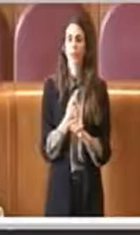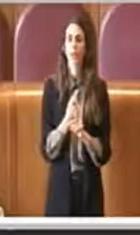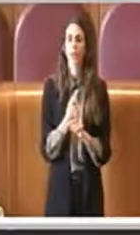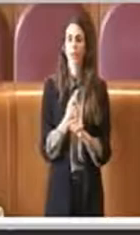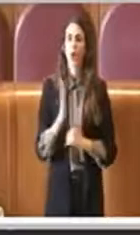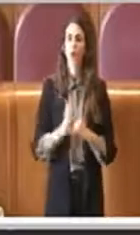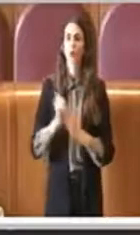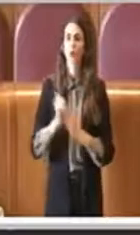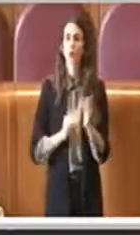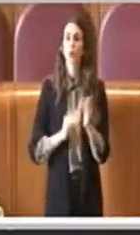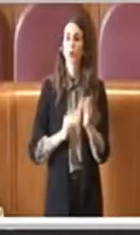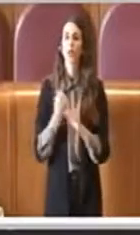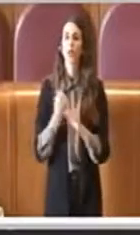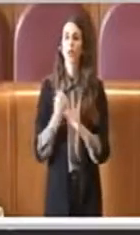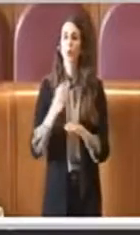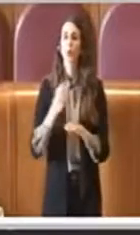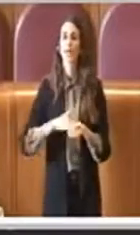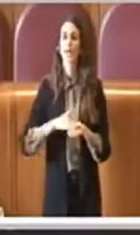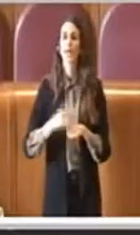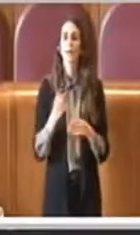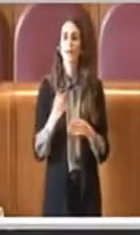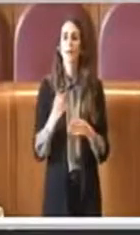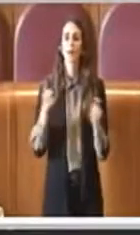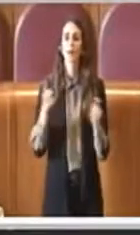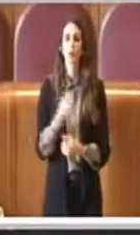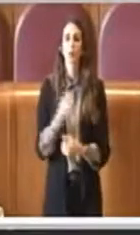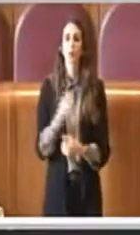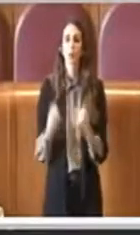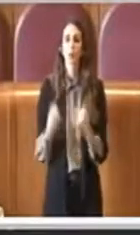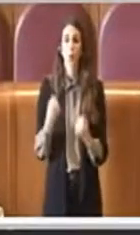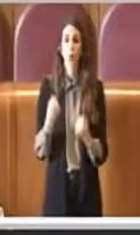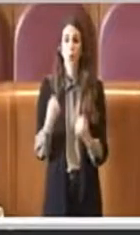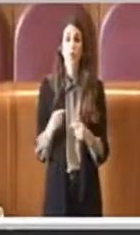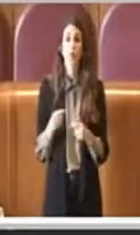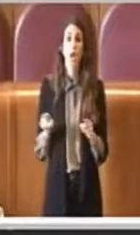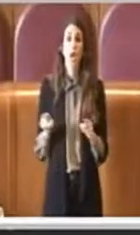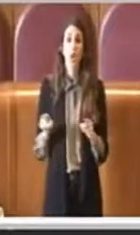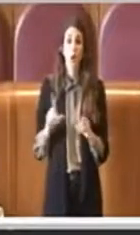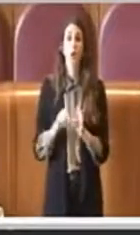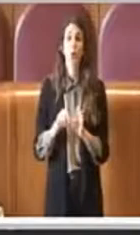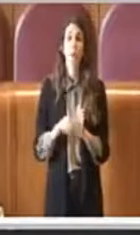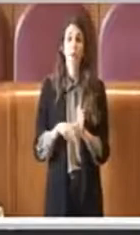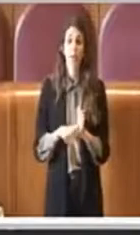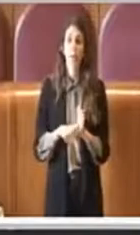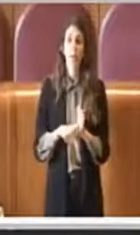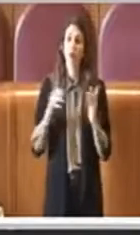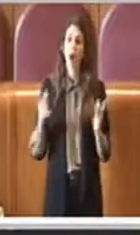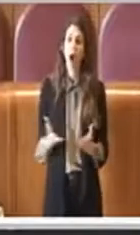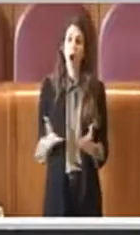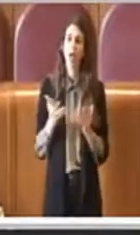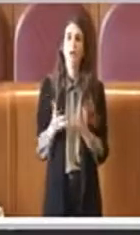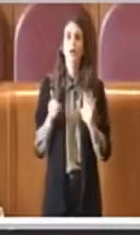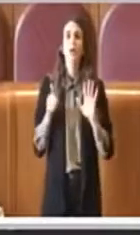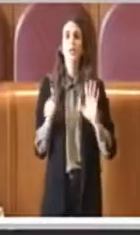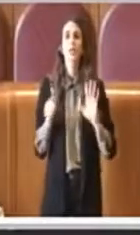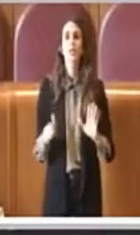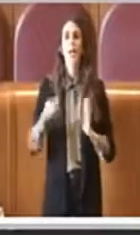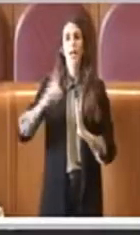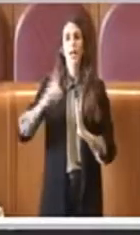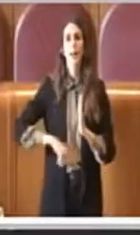riserva in favore dei sostituti alla guida che abbiano svolto anche in un periodo non continuativo 6 mesi